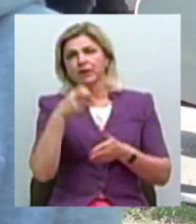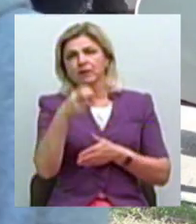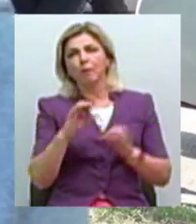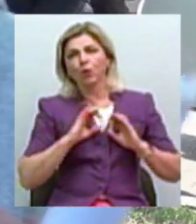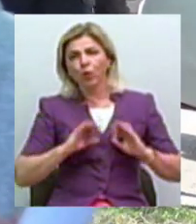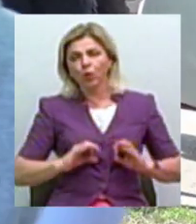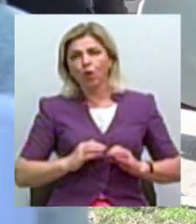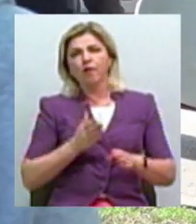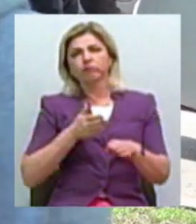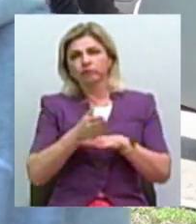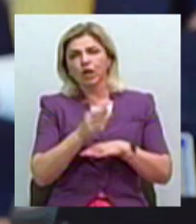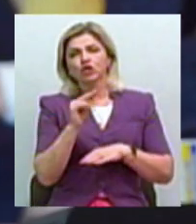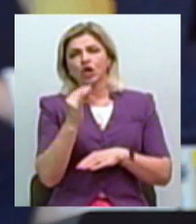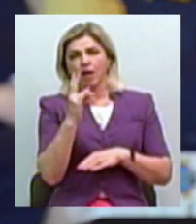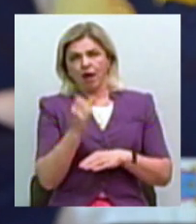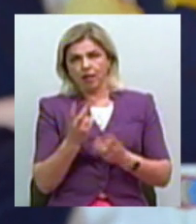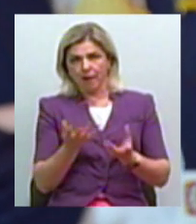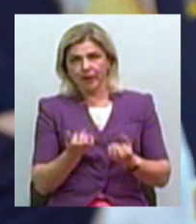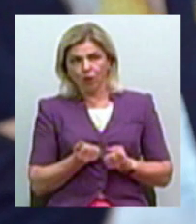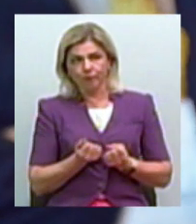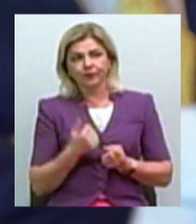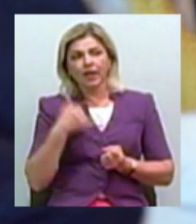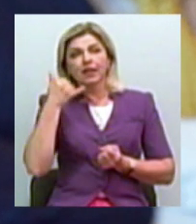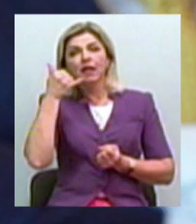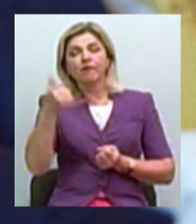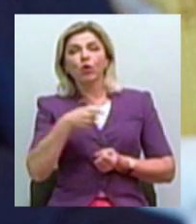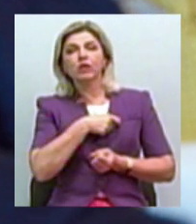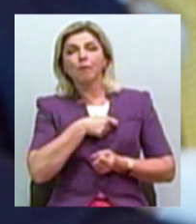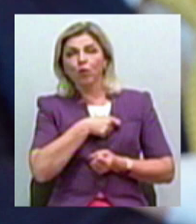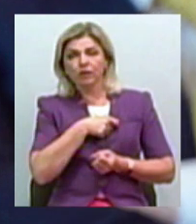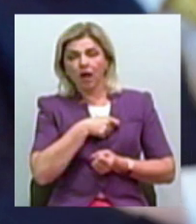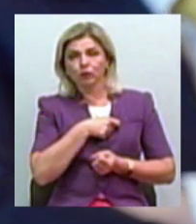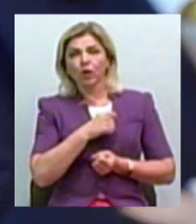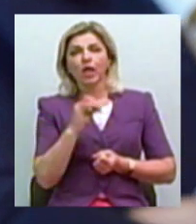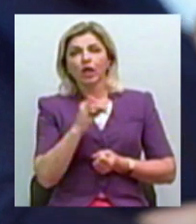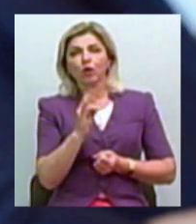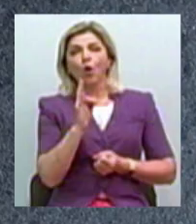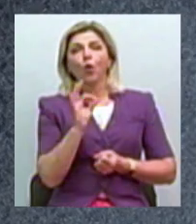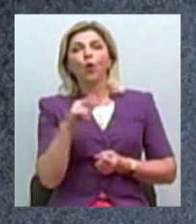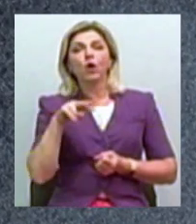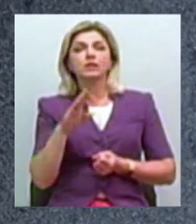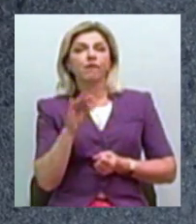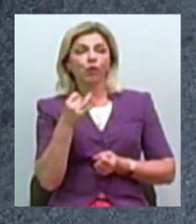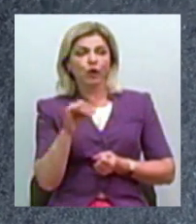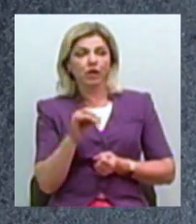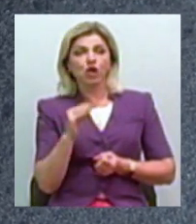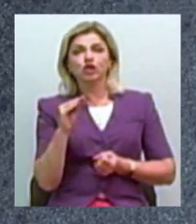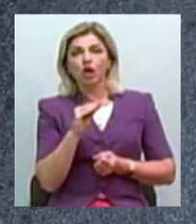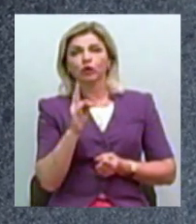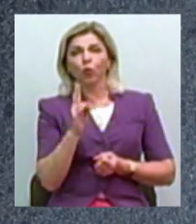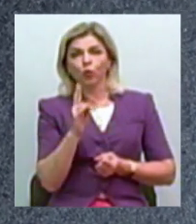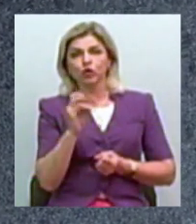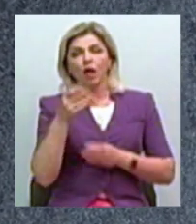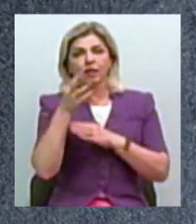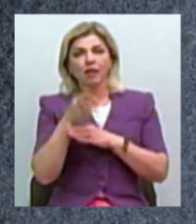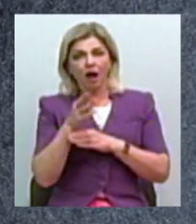ходила до Чайки на прийоми. Ми зателефонували депутату Миколаївської міськради Ігорю Концевому. Жанна Курченко нам на камеру сказала...